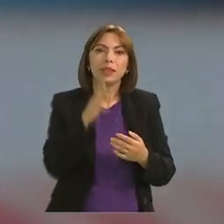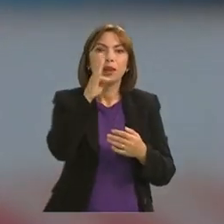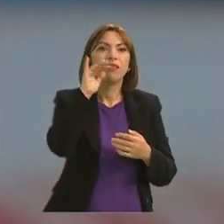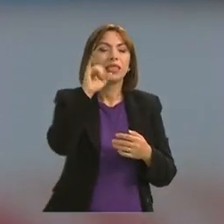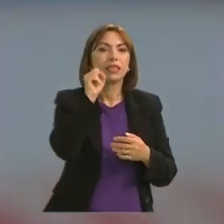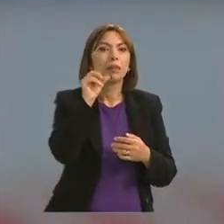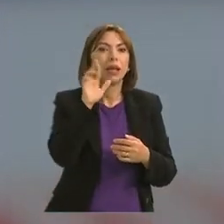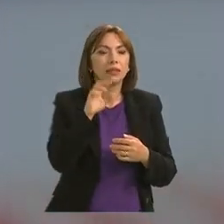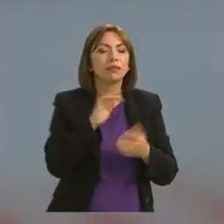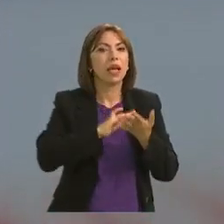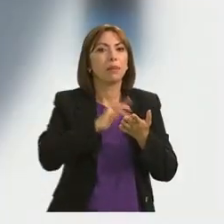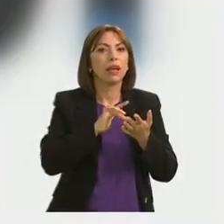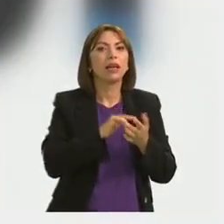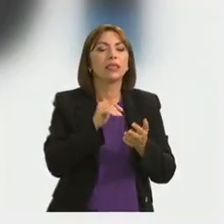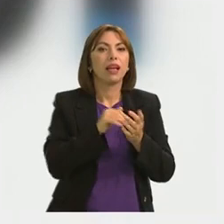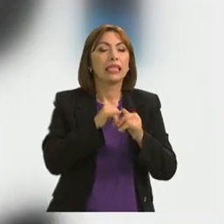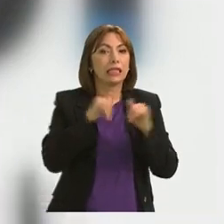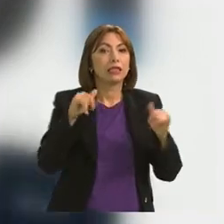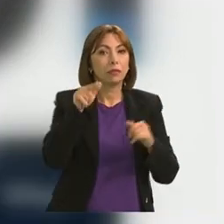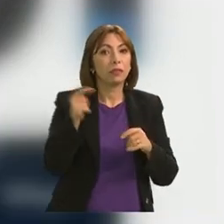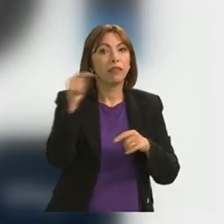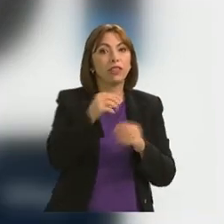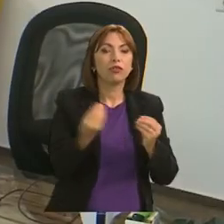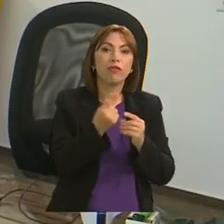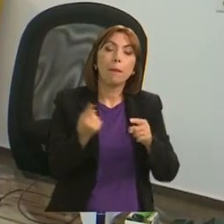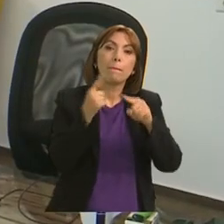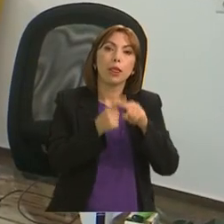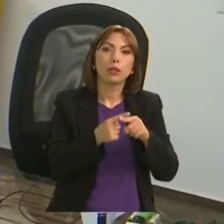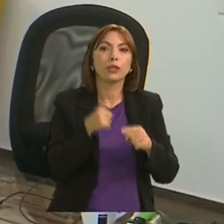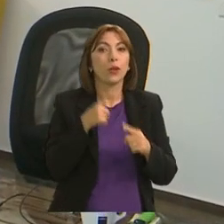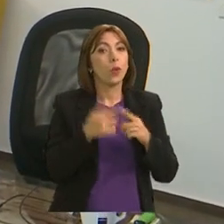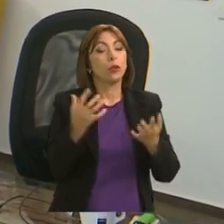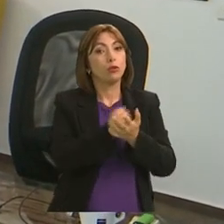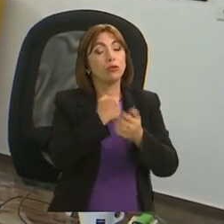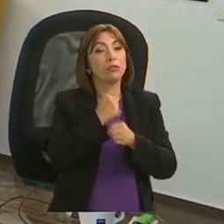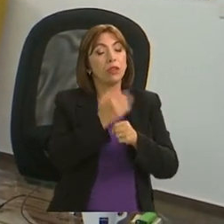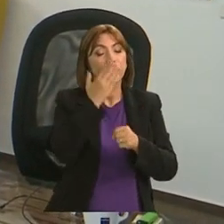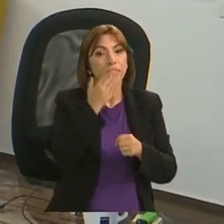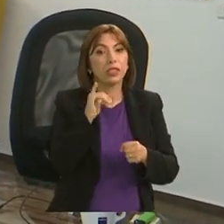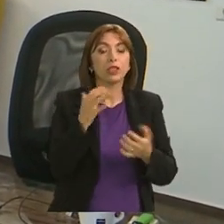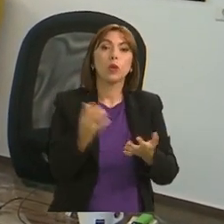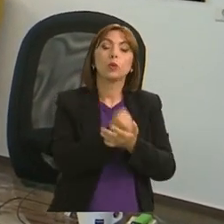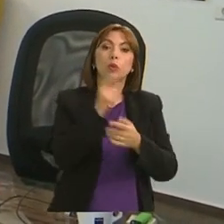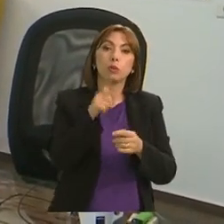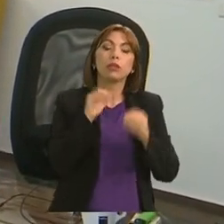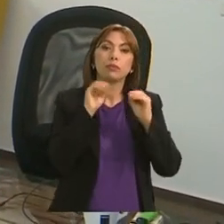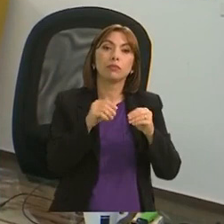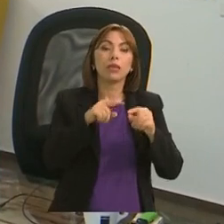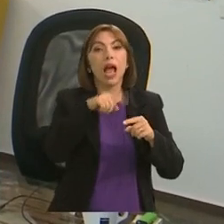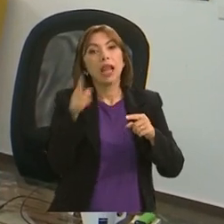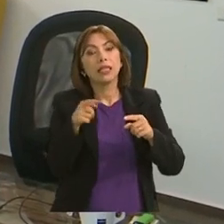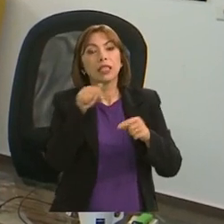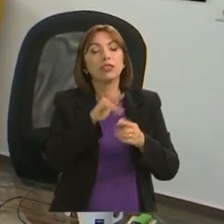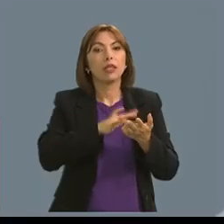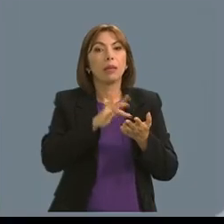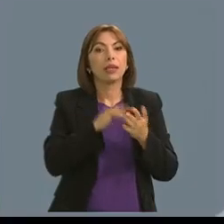Whisper, aplicația dezvoltată de aceștia, vine cu ceva în plus. Cu succes facem față și cu succes putem deveni o alternativă la aceste